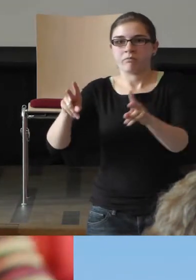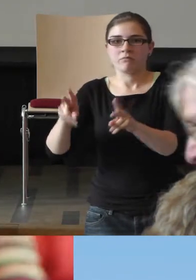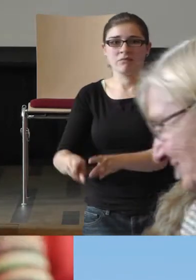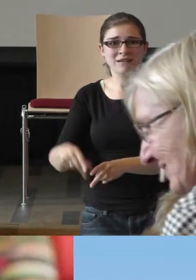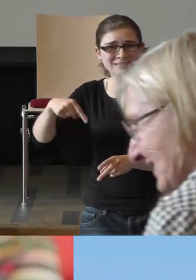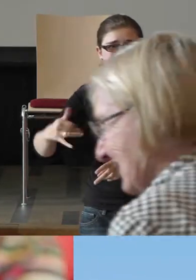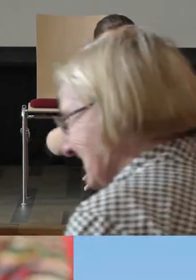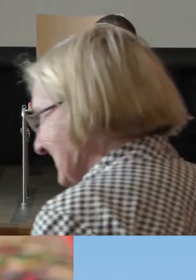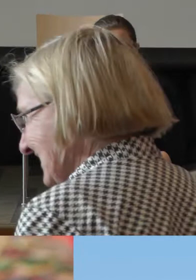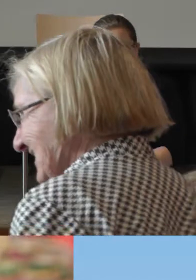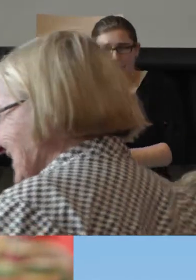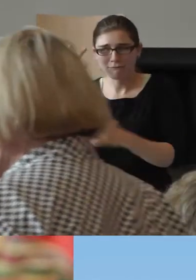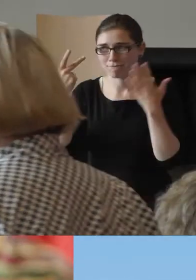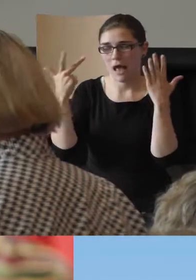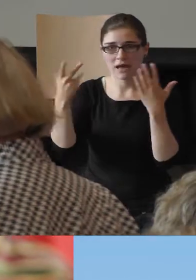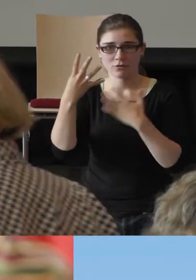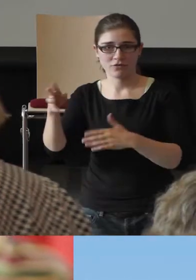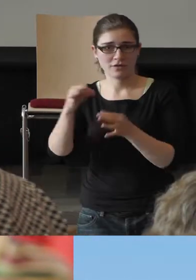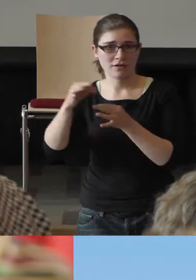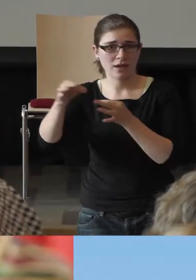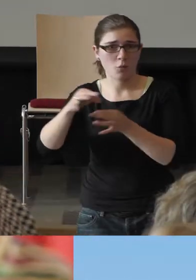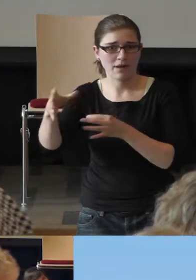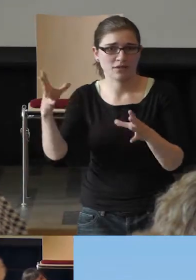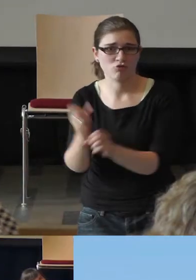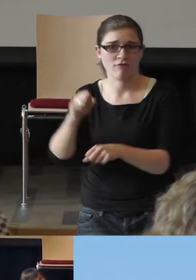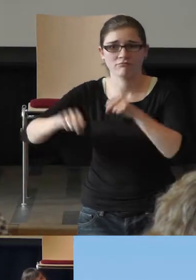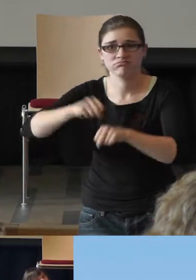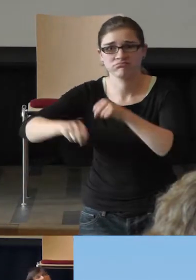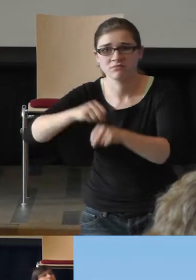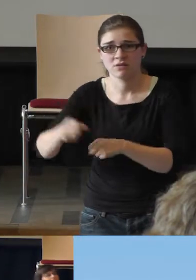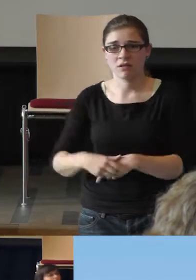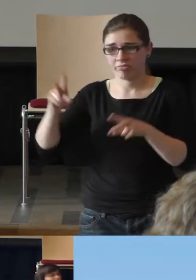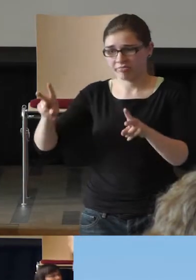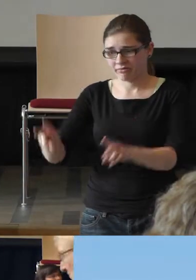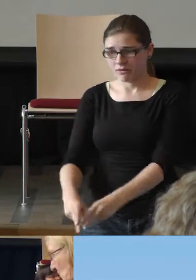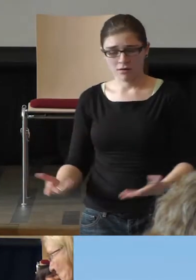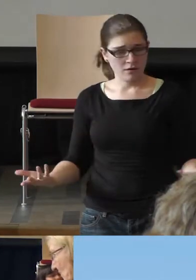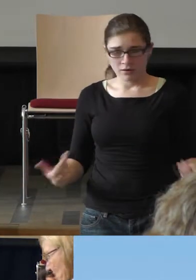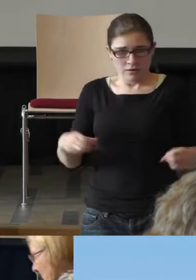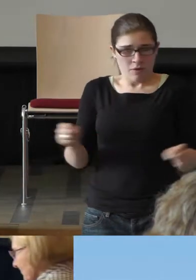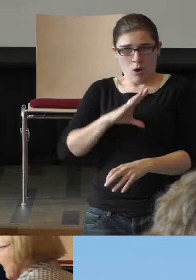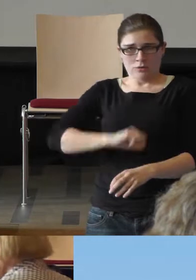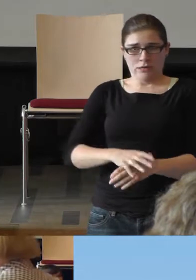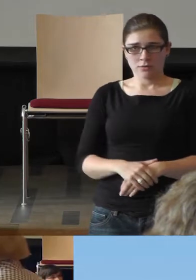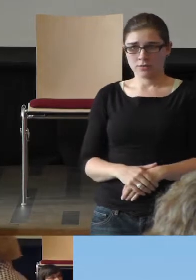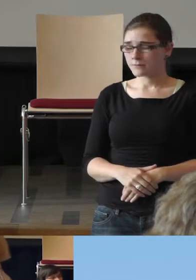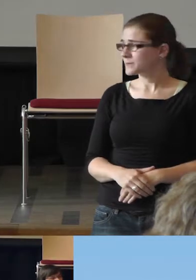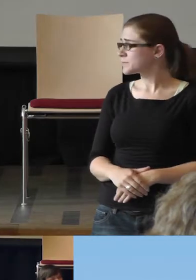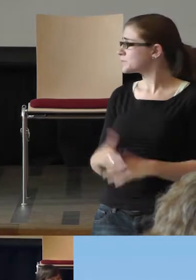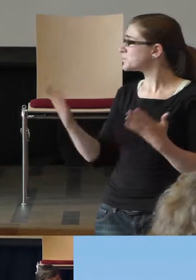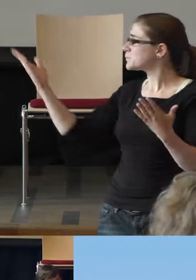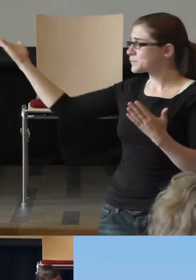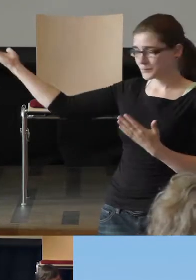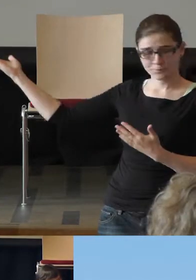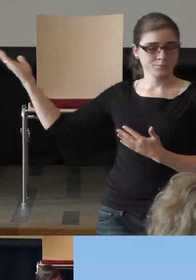48 bis jetzt. Ja, wer möchte antworten, Herr Doktor? Ich glaube, ich muss noch scharf geschaltet werden. Ja, jetzt geht es.